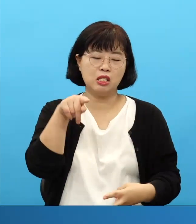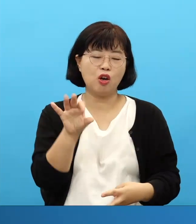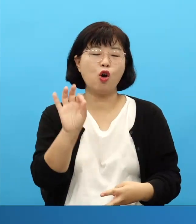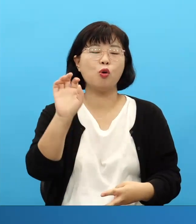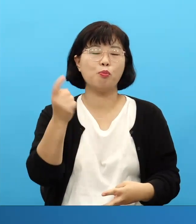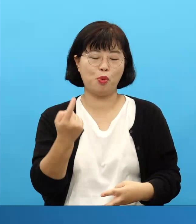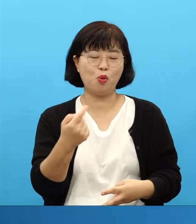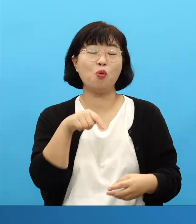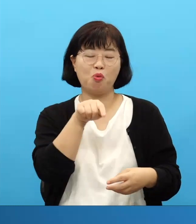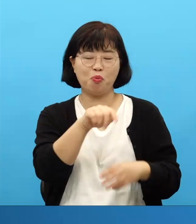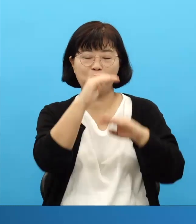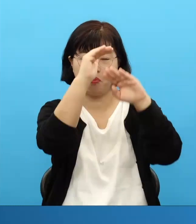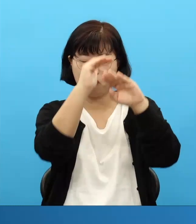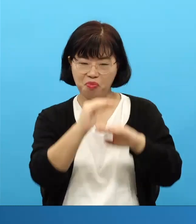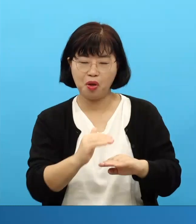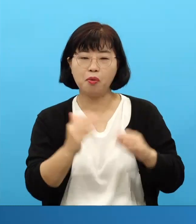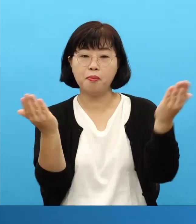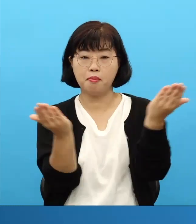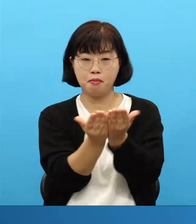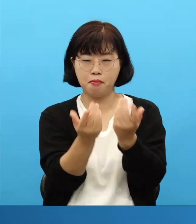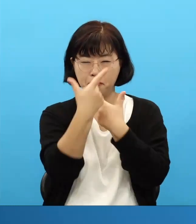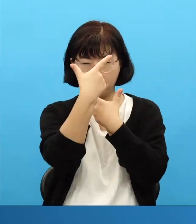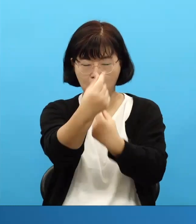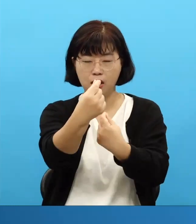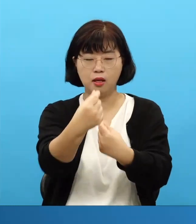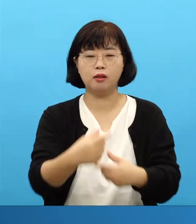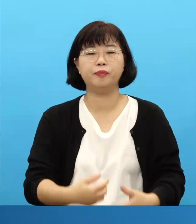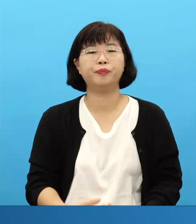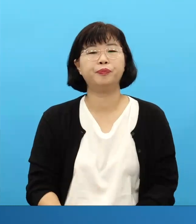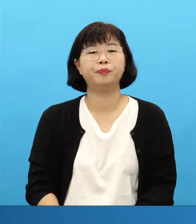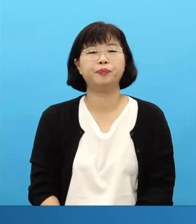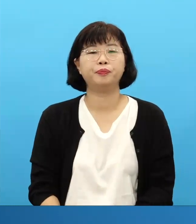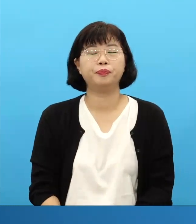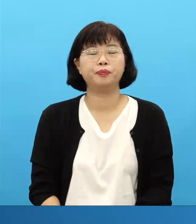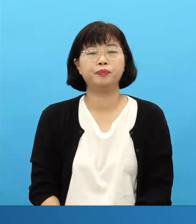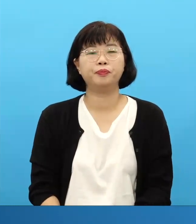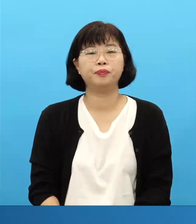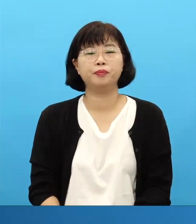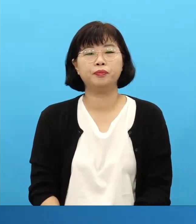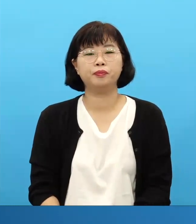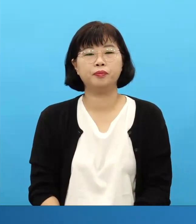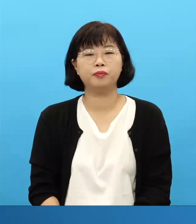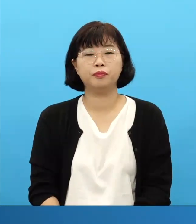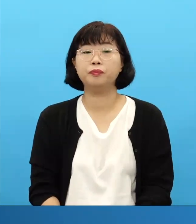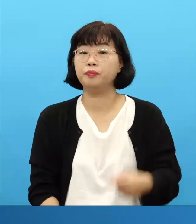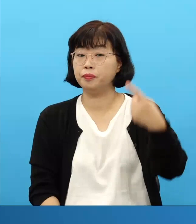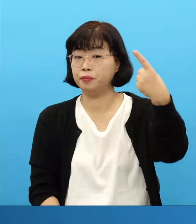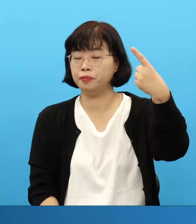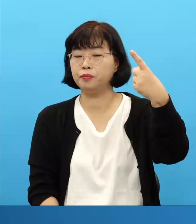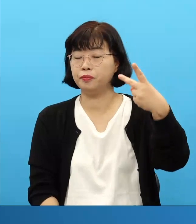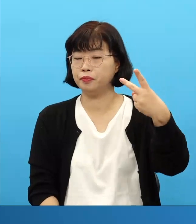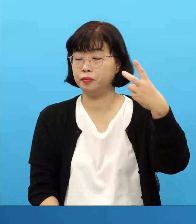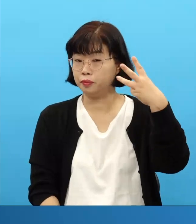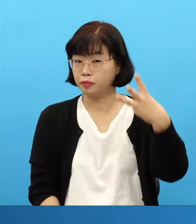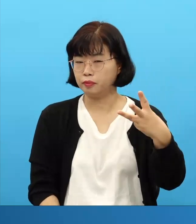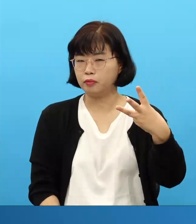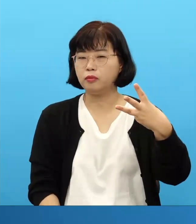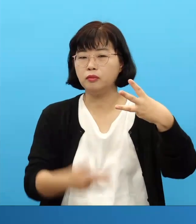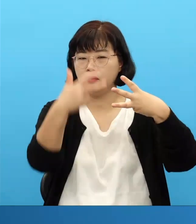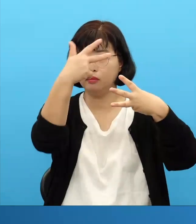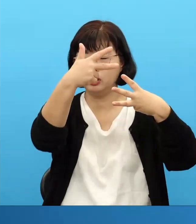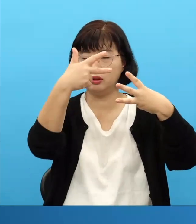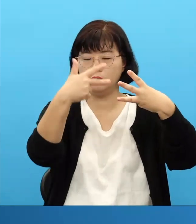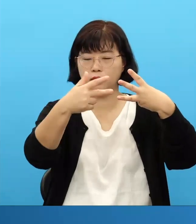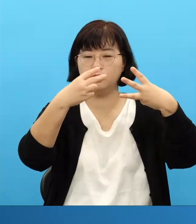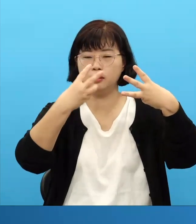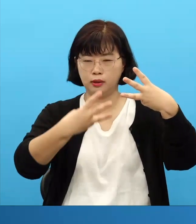그래서 아무 걱정할 필요 없어요. So you don't have to worry about anything. 이게 전체 답니다. This is everything. 그러니까 산업인들이